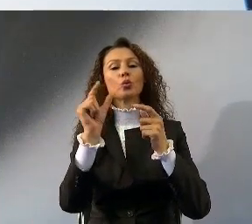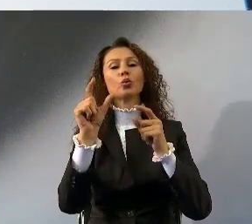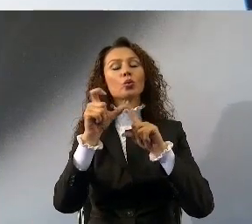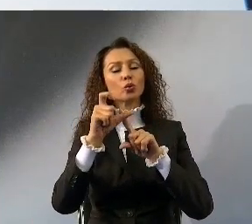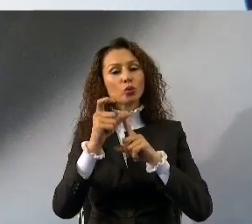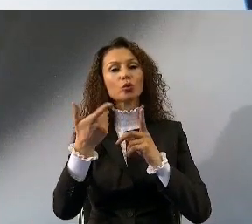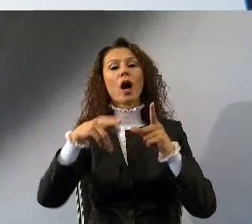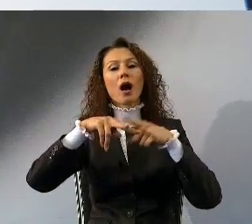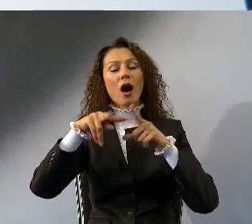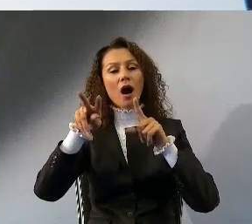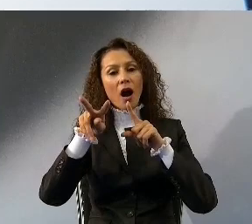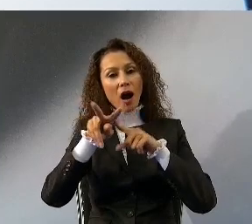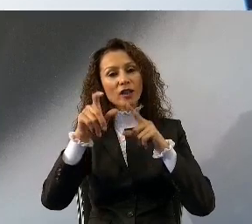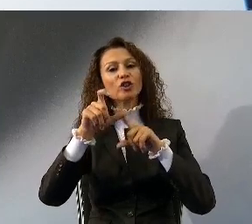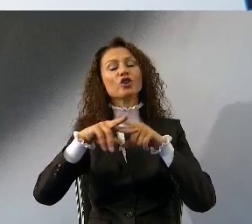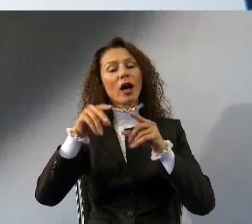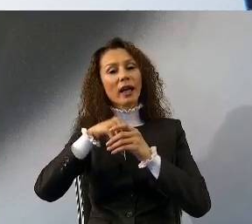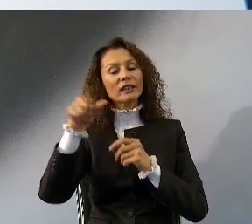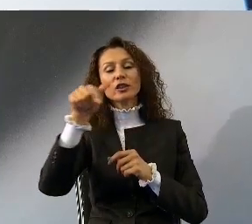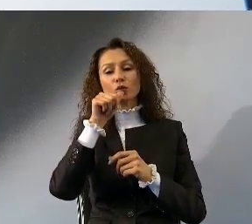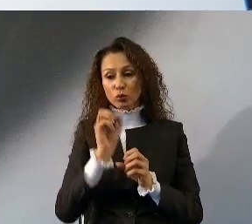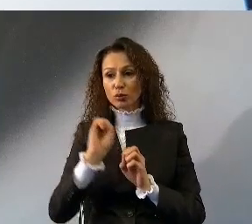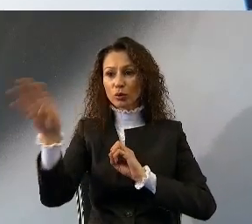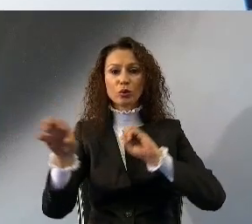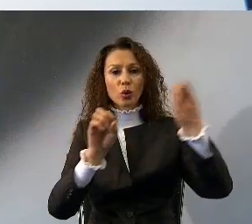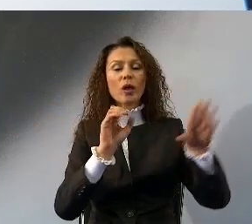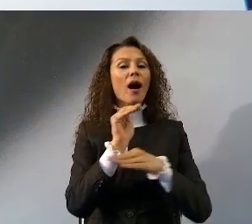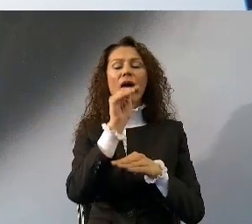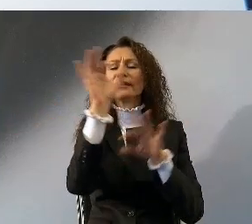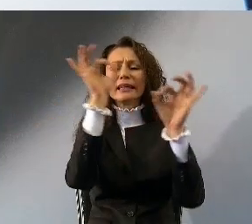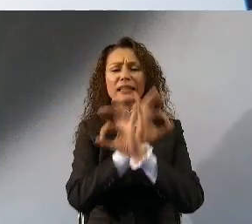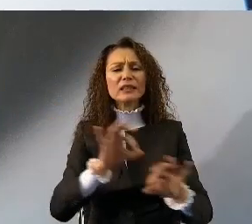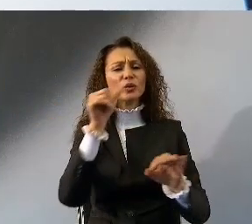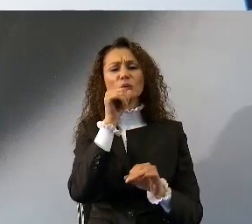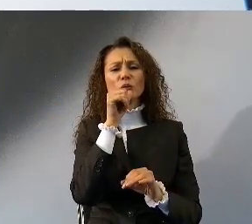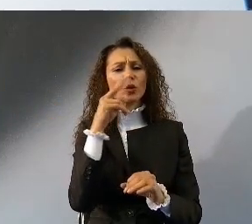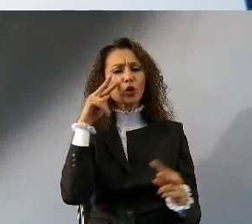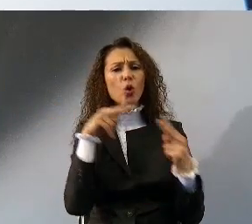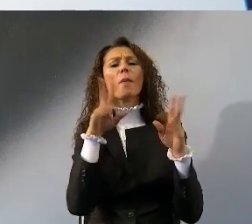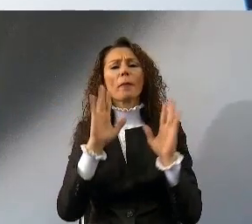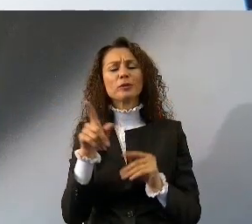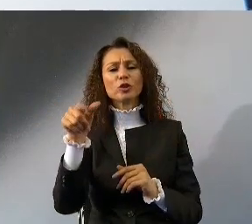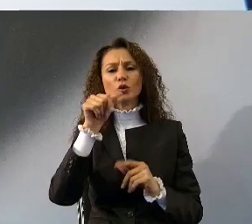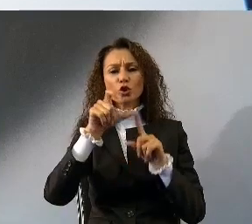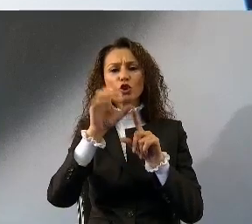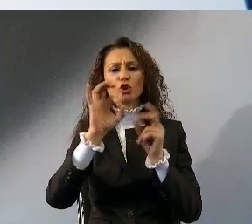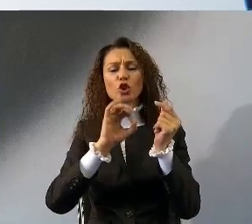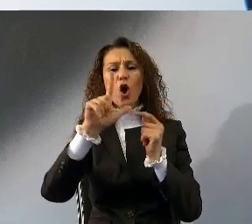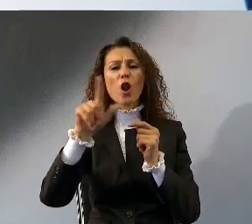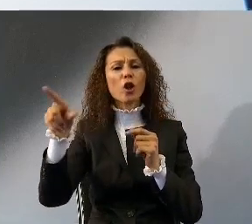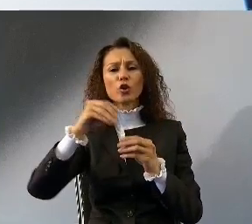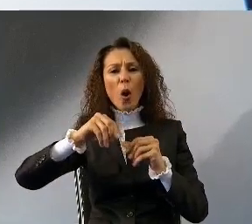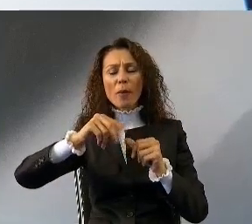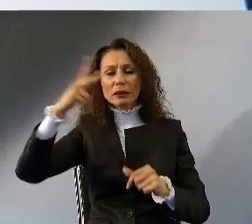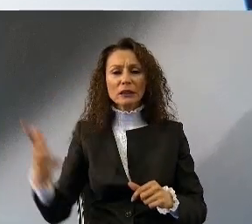Akçakale'deki kıraç topraklara suyu götürdüğümüzde hayatında hiç suyla karşılaşmamış o yarı çöl toprakları hızlı